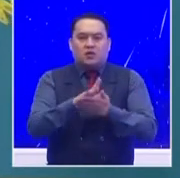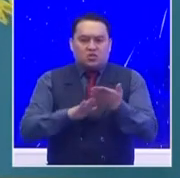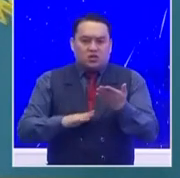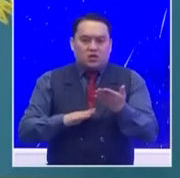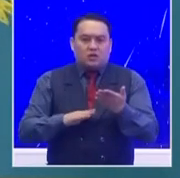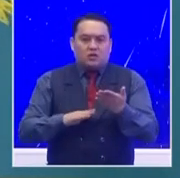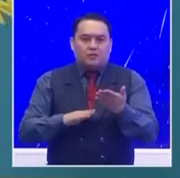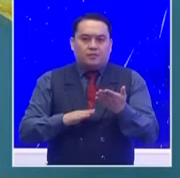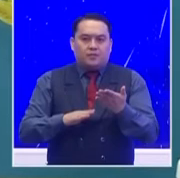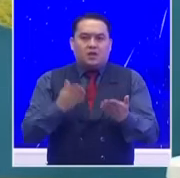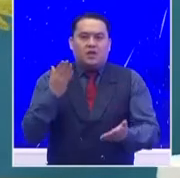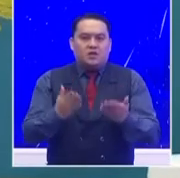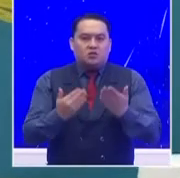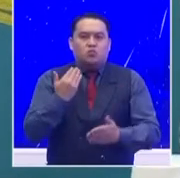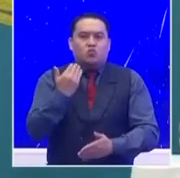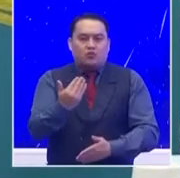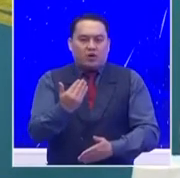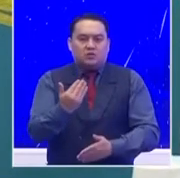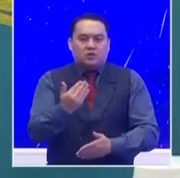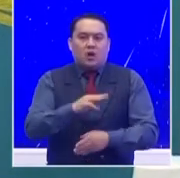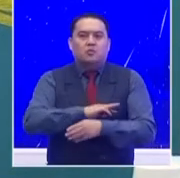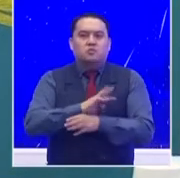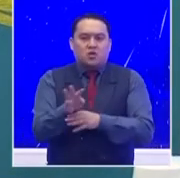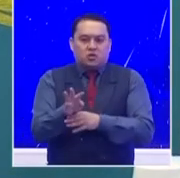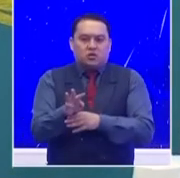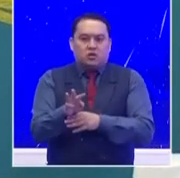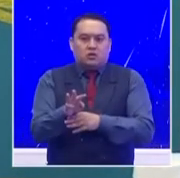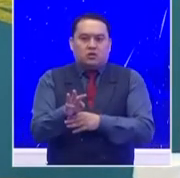любом случае если вас тоже она оснащена весь